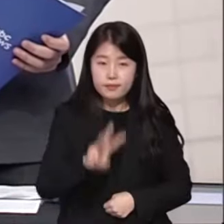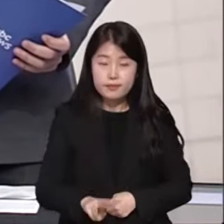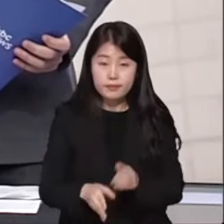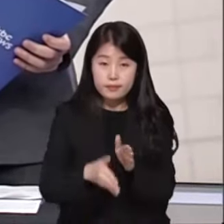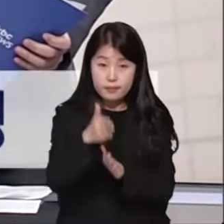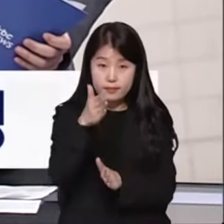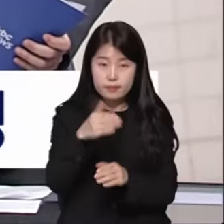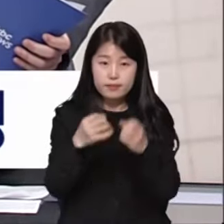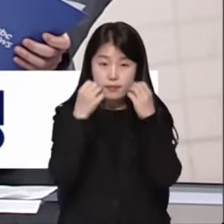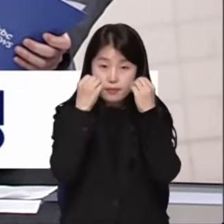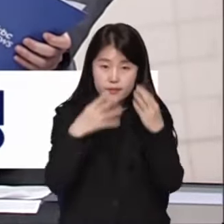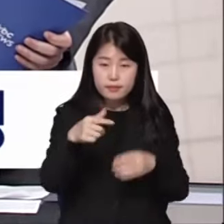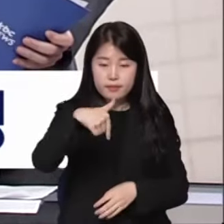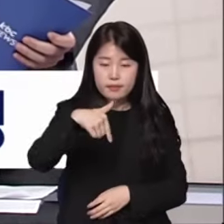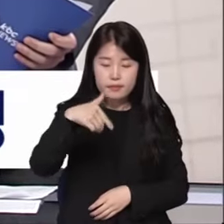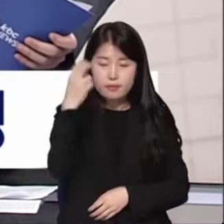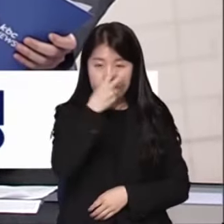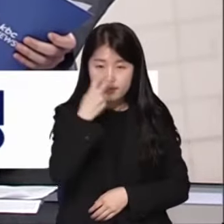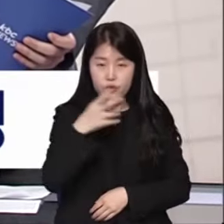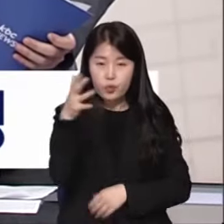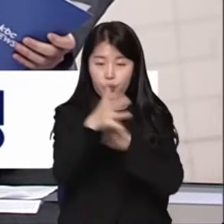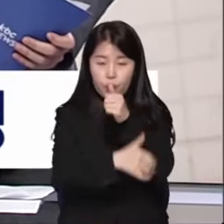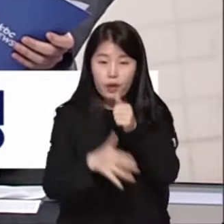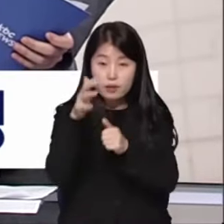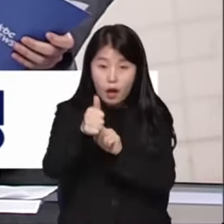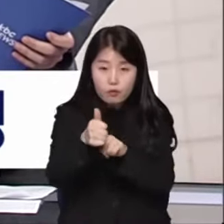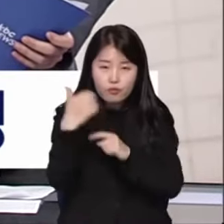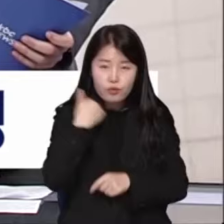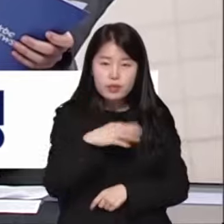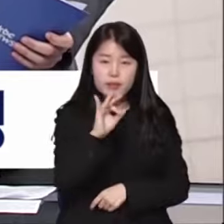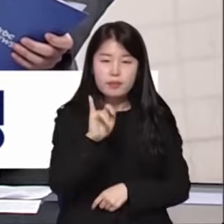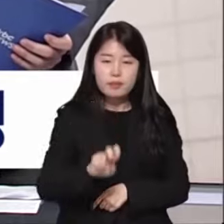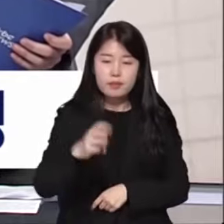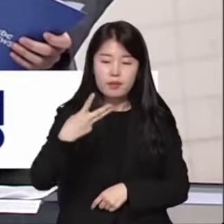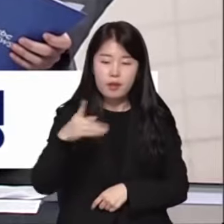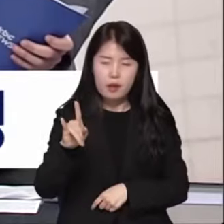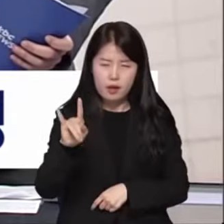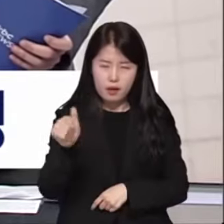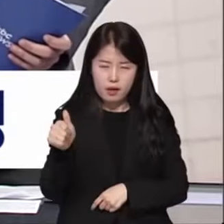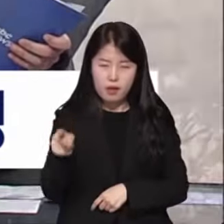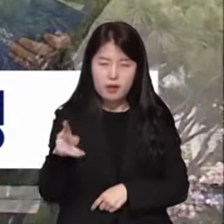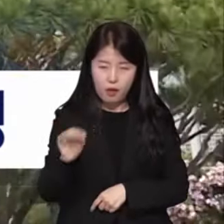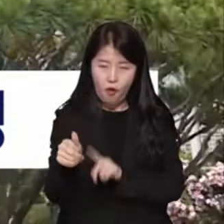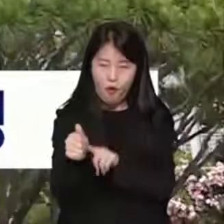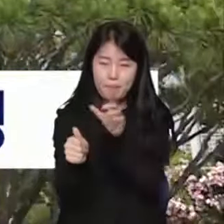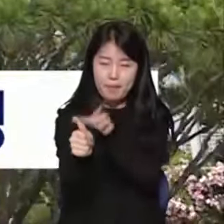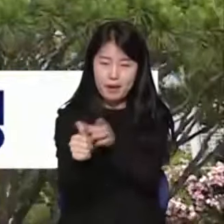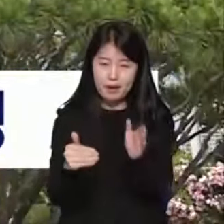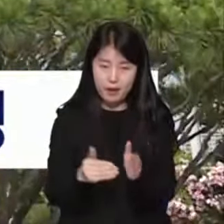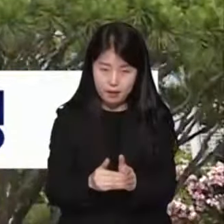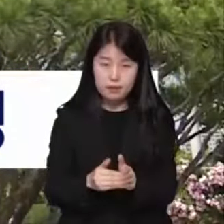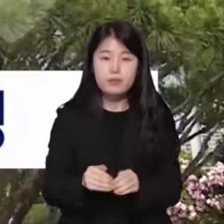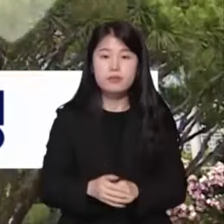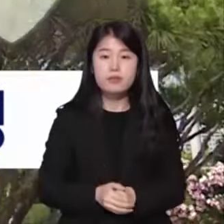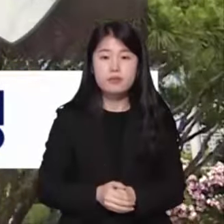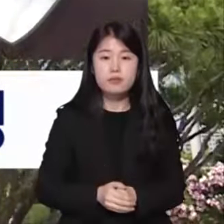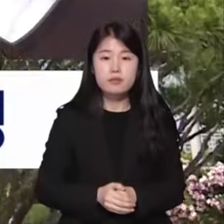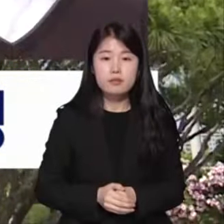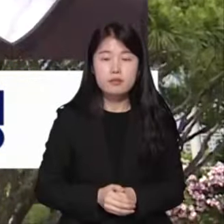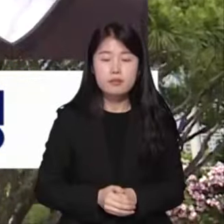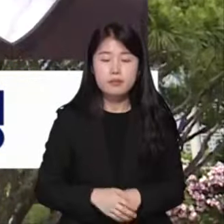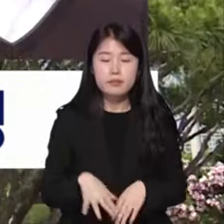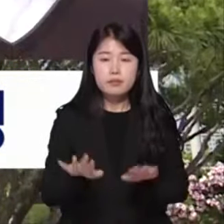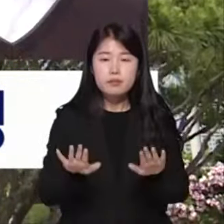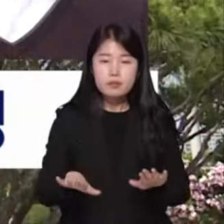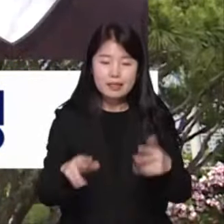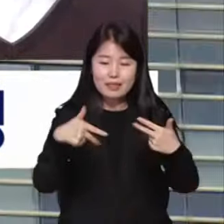광주광역시가 신임 감사위원장에 임태영 감사원 부감사관을 임명했습니다. 임 감사위원장은 감사원 7급